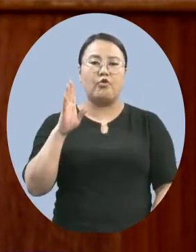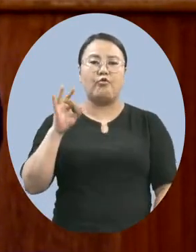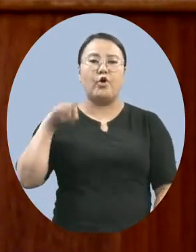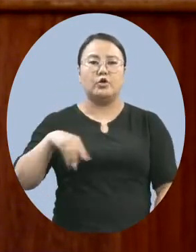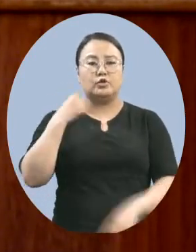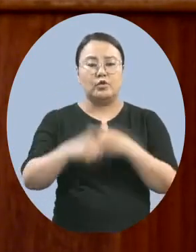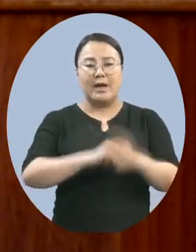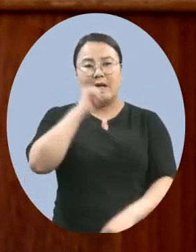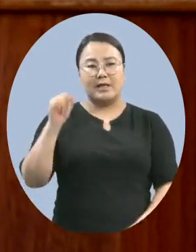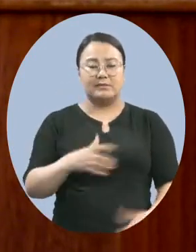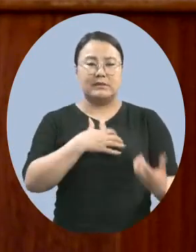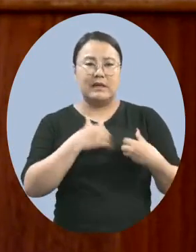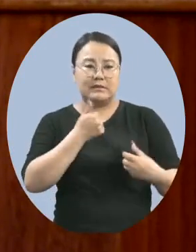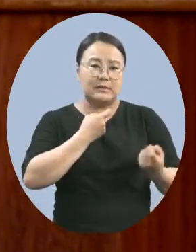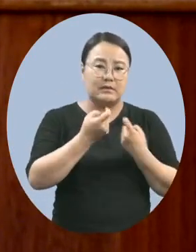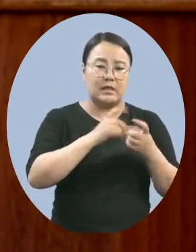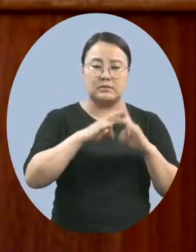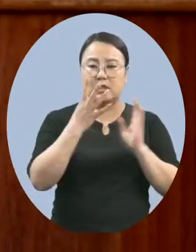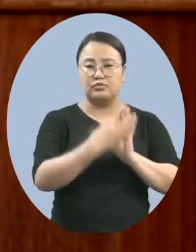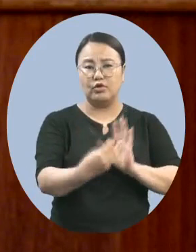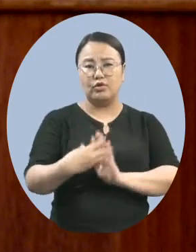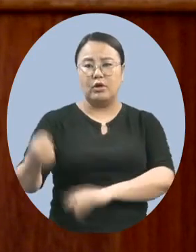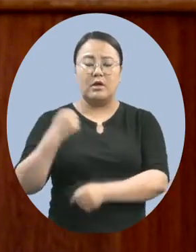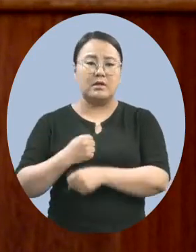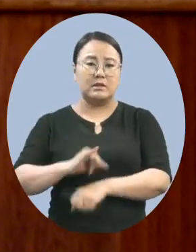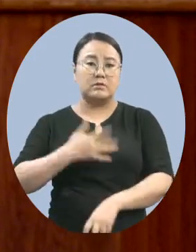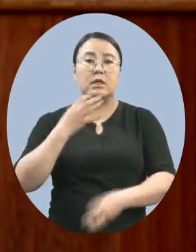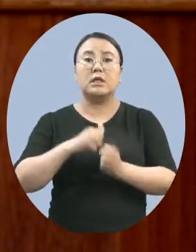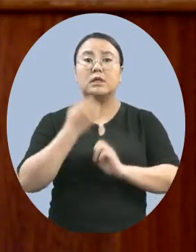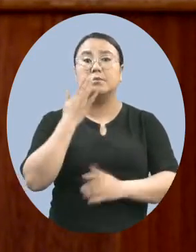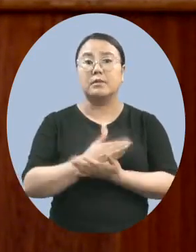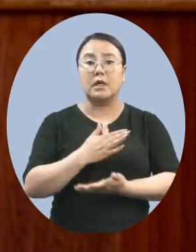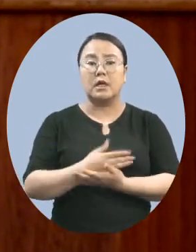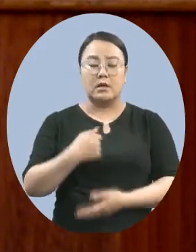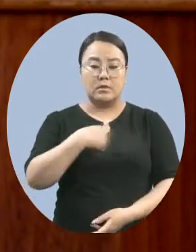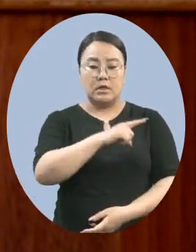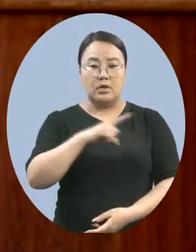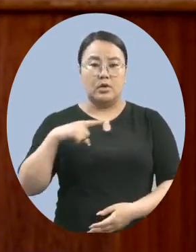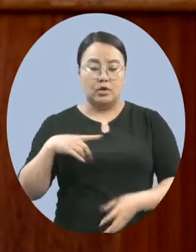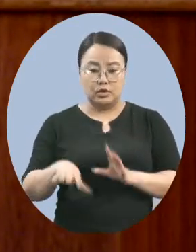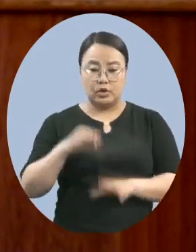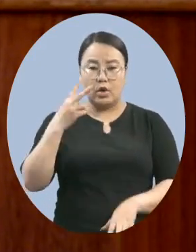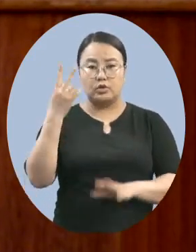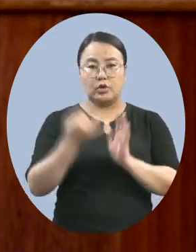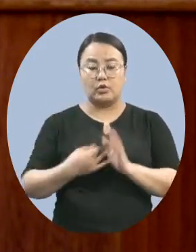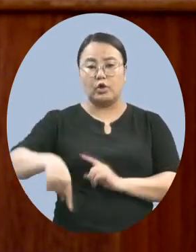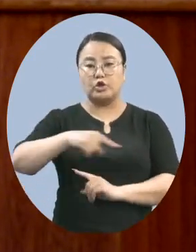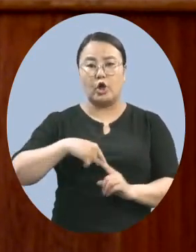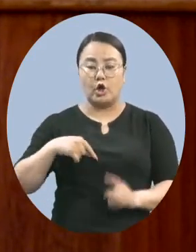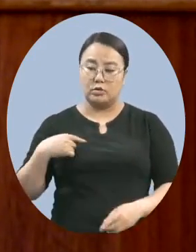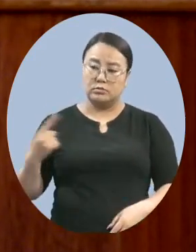квотын асуудлыг бас эрчимтэйгээр ярилцаж нийгэмд нөлөөлөх нөлөөллийн ажлыг идэвхтэй хийж байгаа. Би өөрийн сонгогдсон 27-р тойргоос